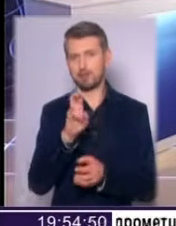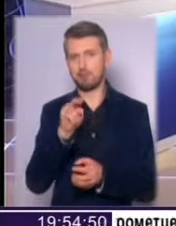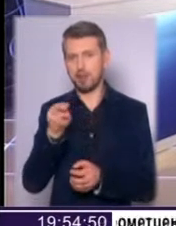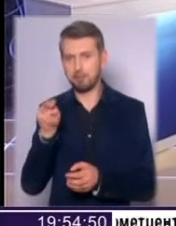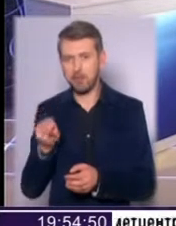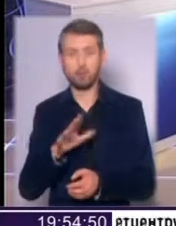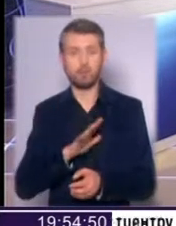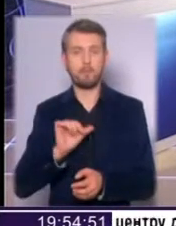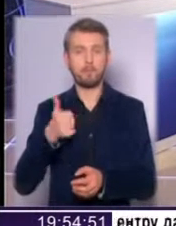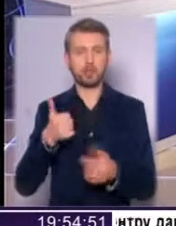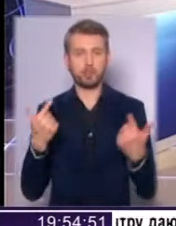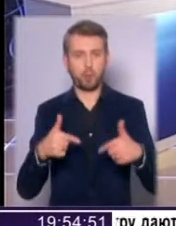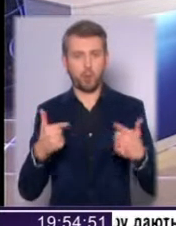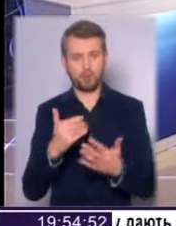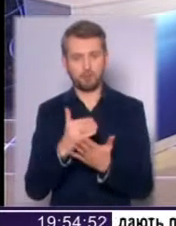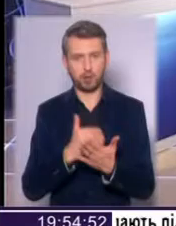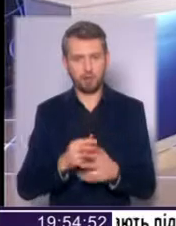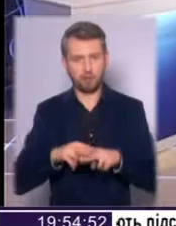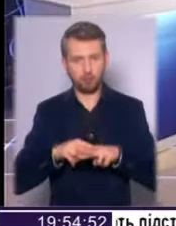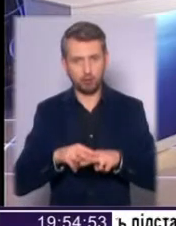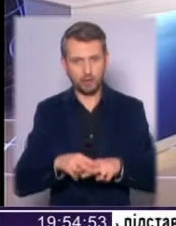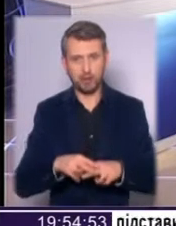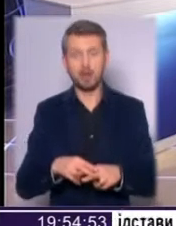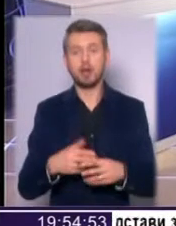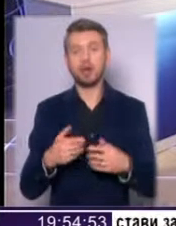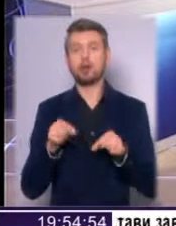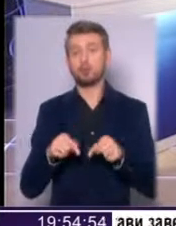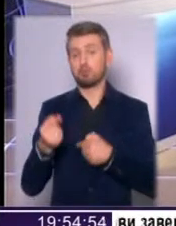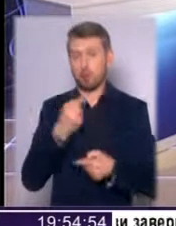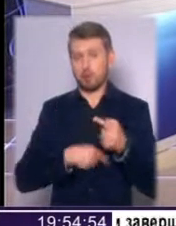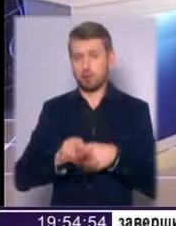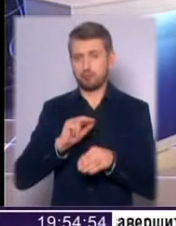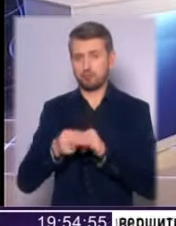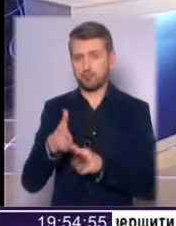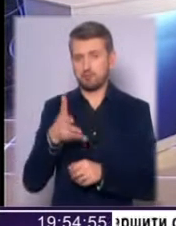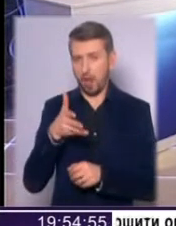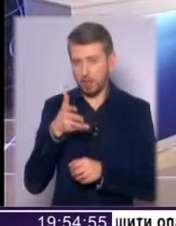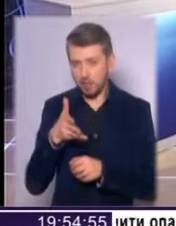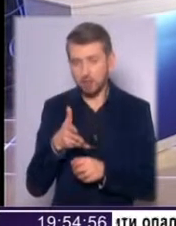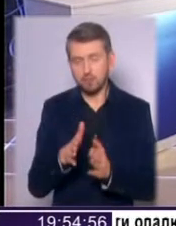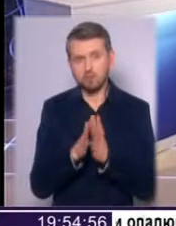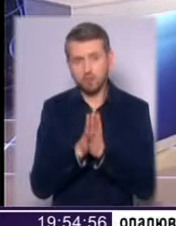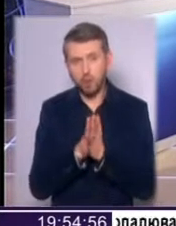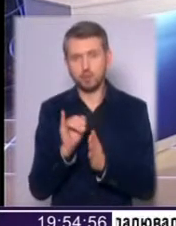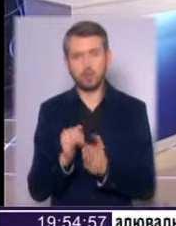Порошенка», був першим гостем програми «Столиця на сьогодні». Ми повертаємося до ефіру буквально за 5 хвилин, тому прошу. І